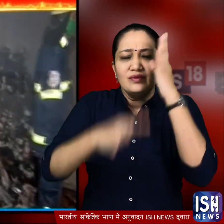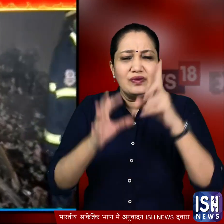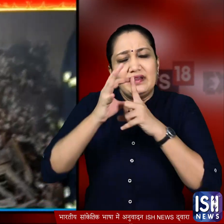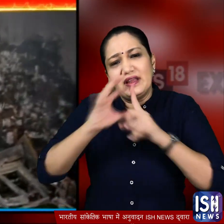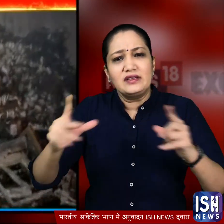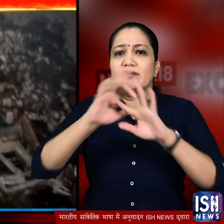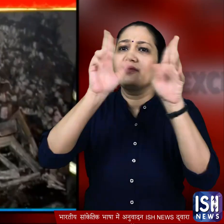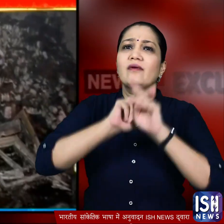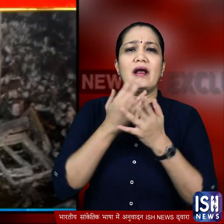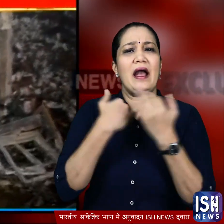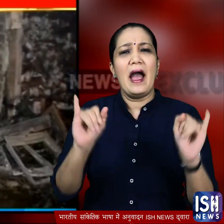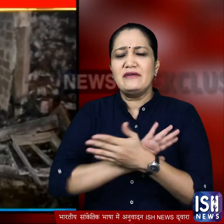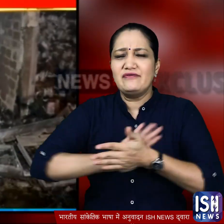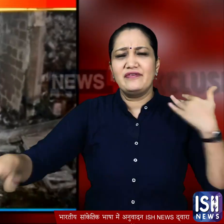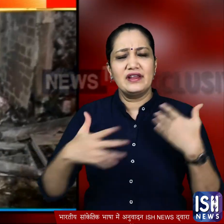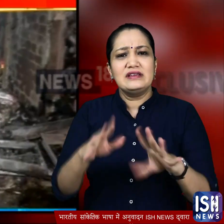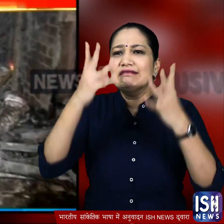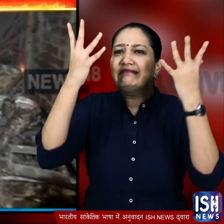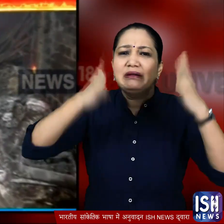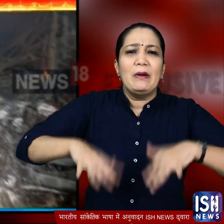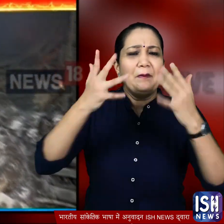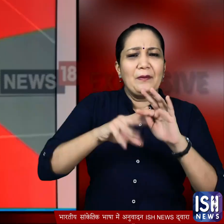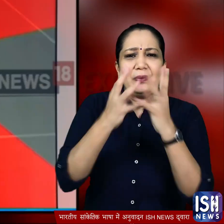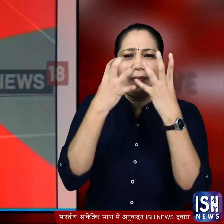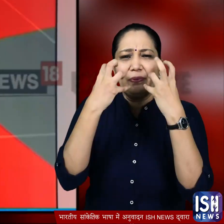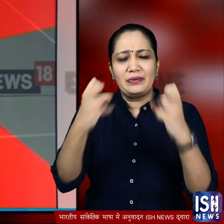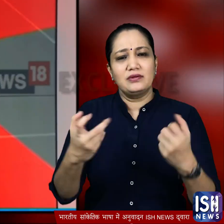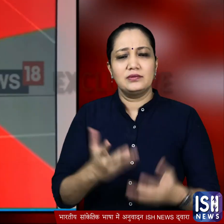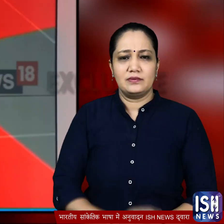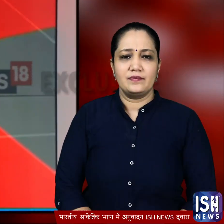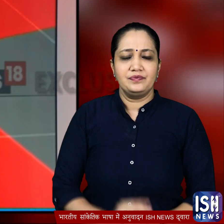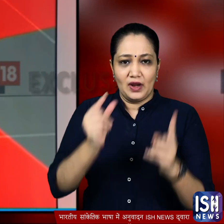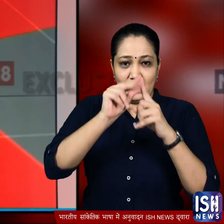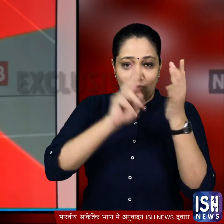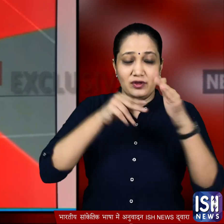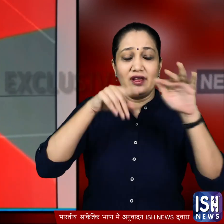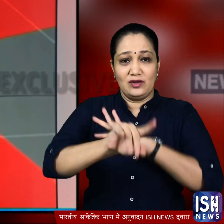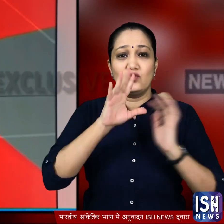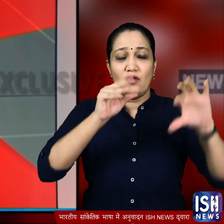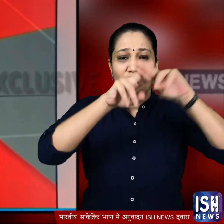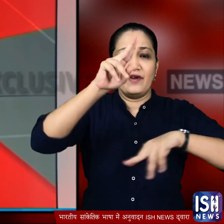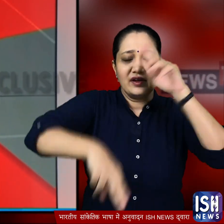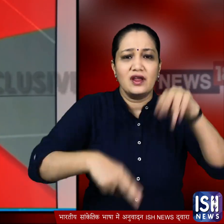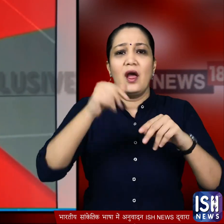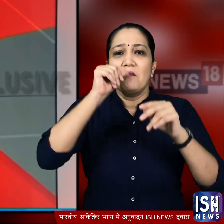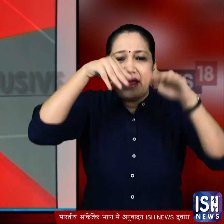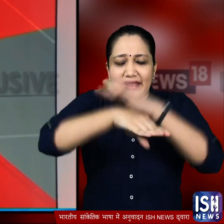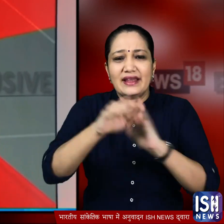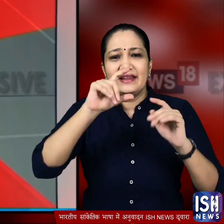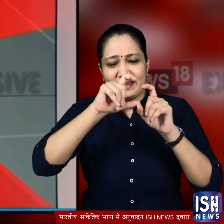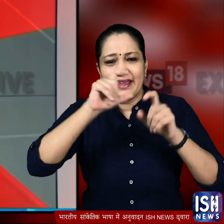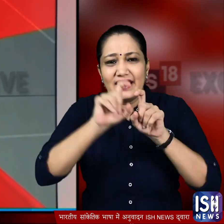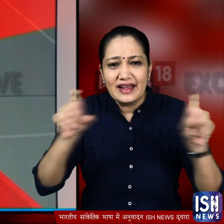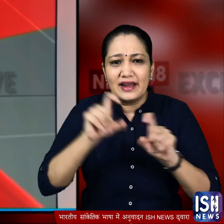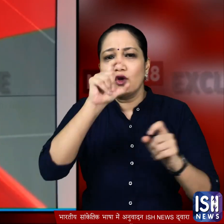कि फैक्ट्री पूरी तरह तबाह हो गई। हर जगह सिर्फ मलबा ही नजर आया। सौभाग्य की बात यह कि पुणे की इस फैक्ट्री में वाटर प्यूरिफायर में इस्तेमाल